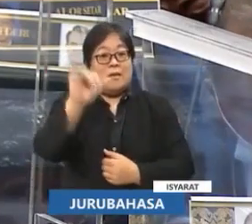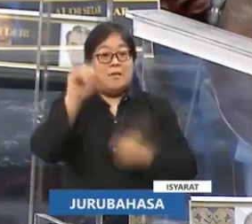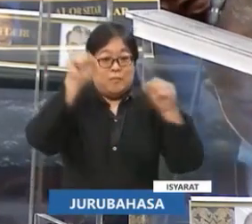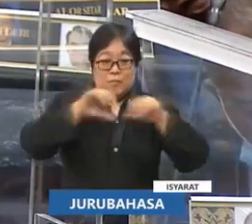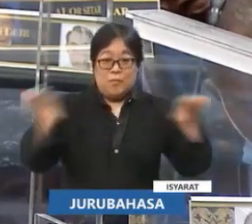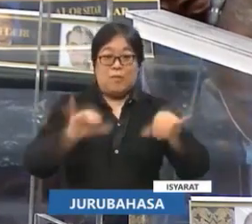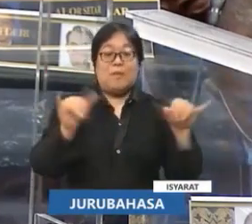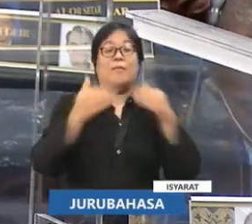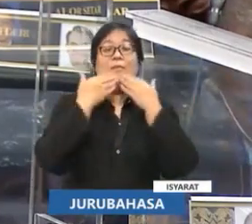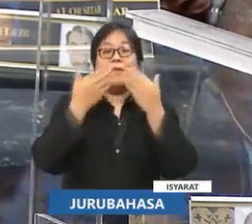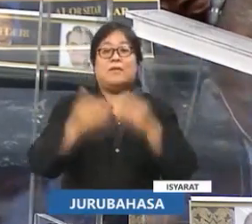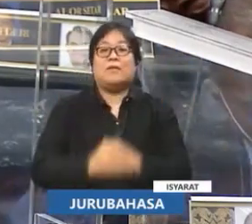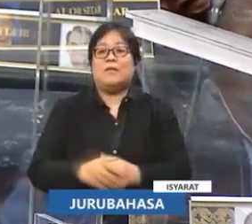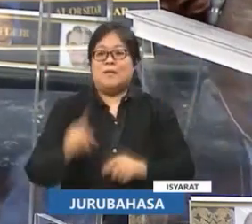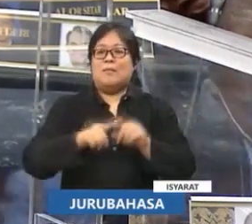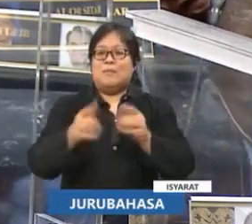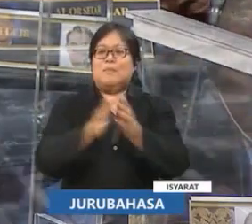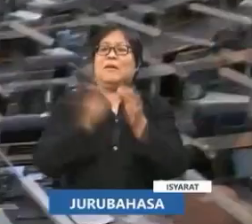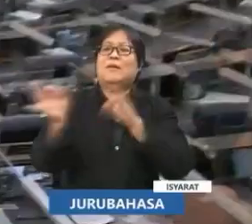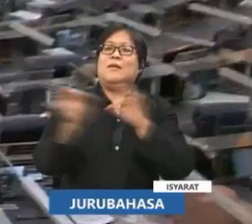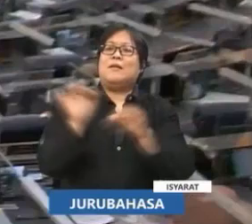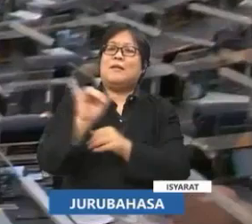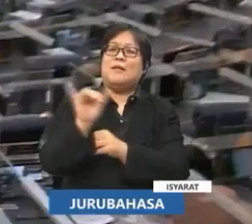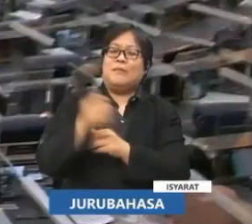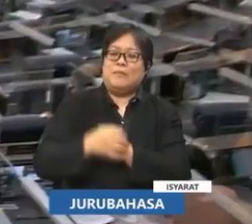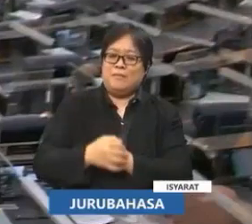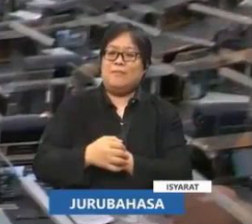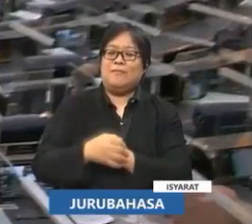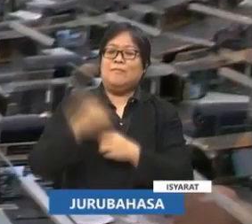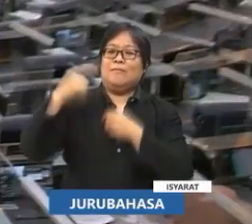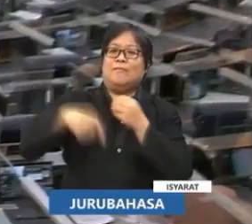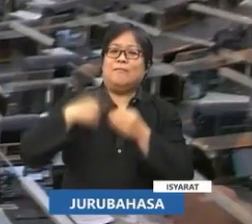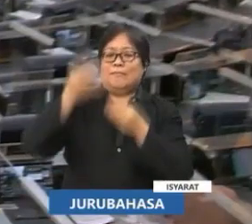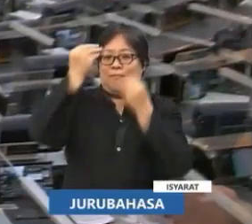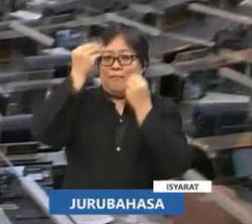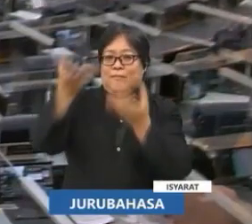Terima kasih. Tapi minta ada penjelasan juga dan penerangan berkenaan maklumat tersebut. Terima kasih.